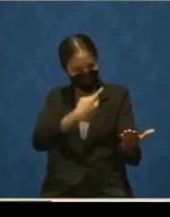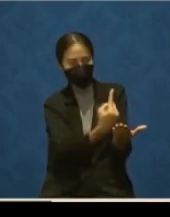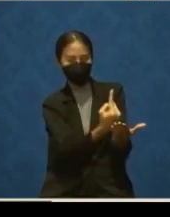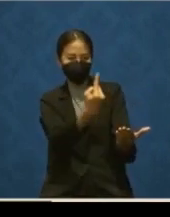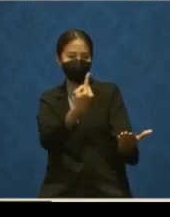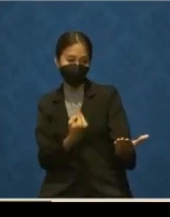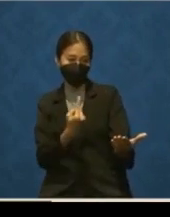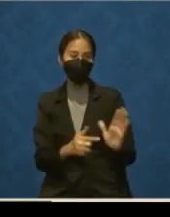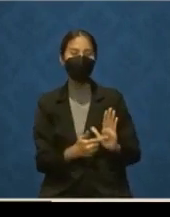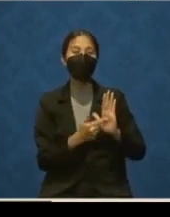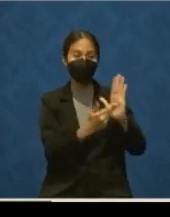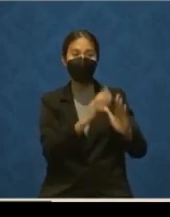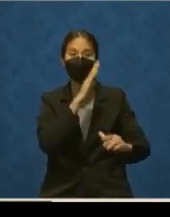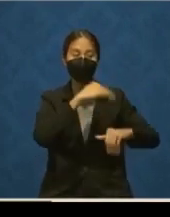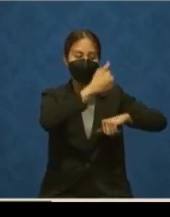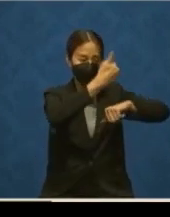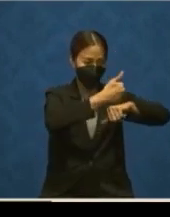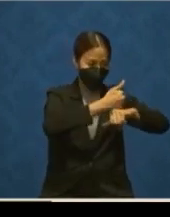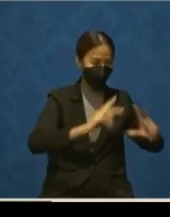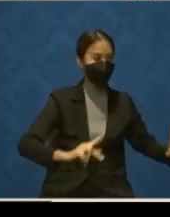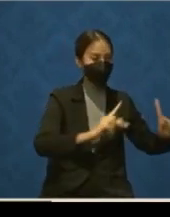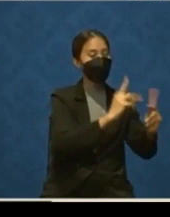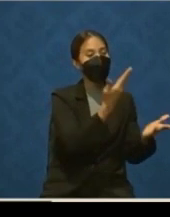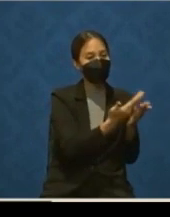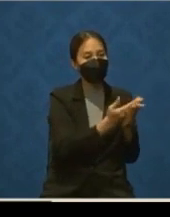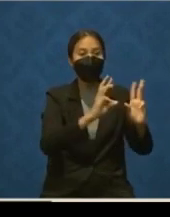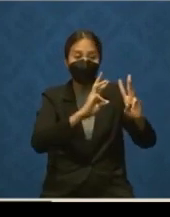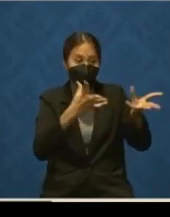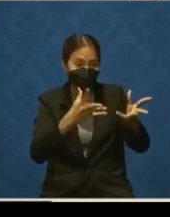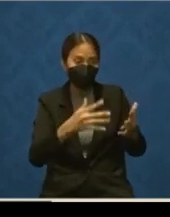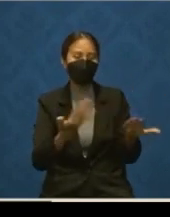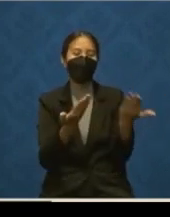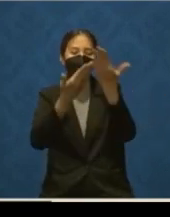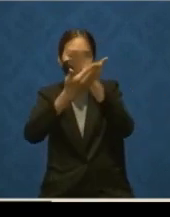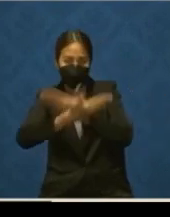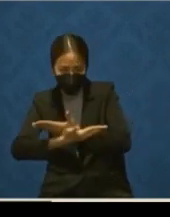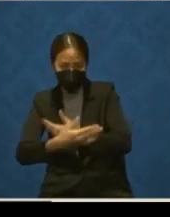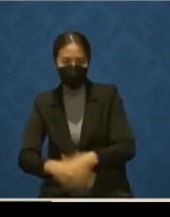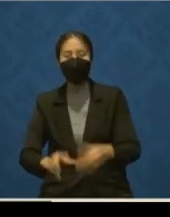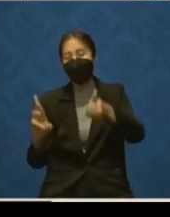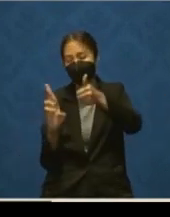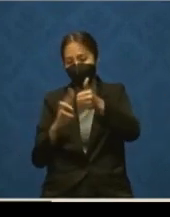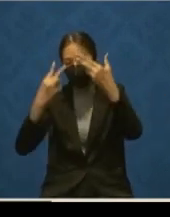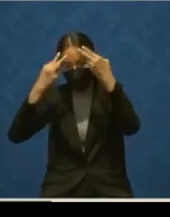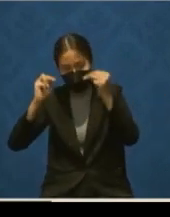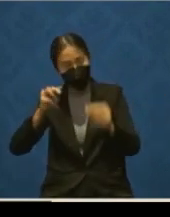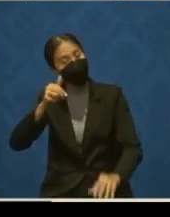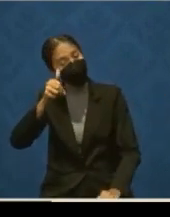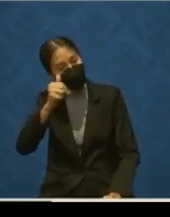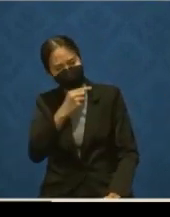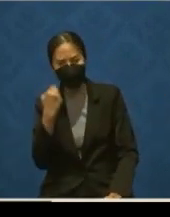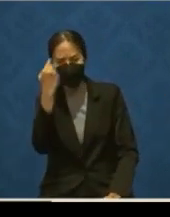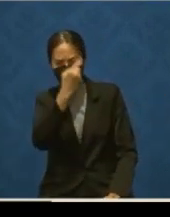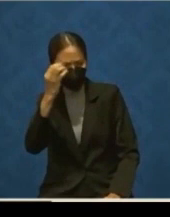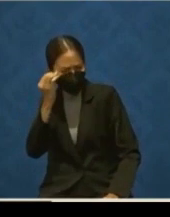างรัฐมนตรีคลังไม่ว่างรัฐมนตรีช่วยไม่ว่างเนี่ยรองนายกได้ไหมที่รับผิดชอบกระทรวงการคลังหรือใครที่มีความรู้น